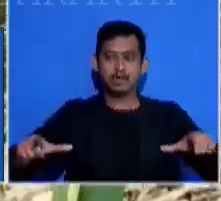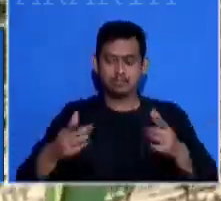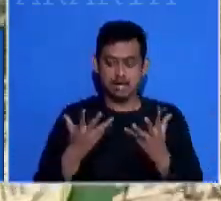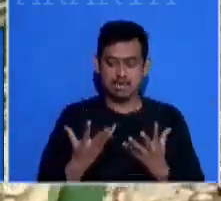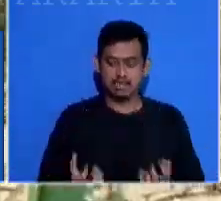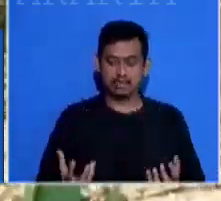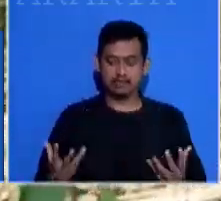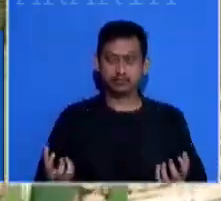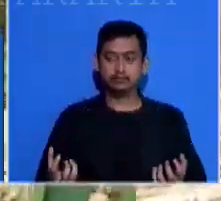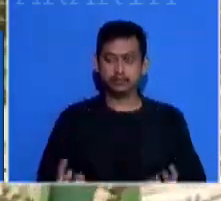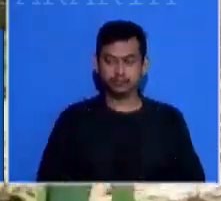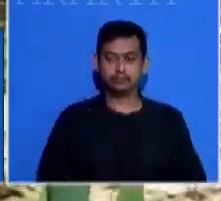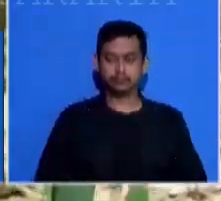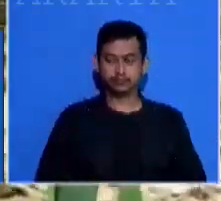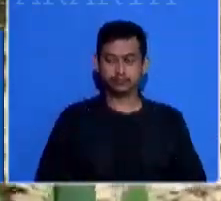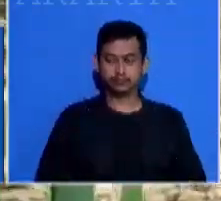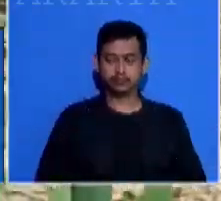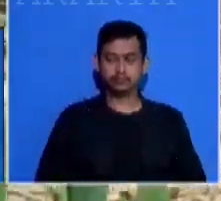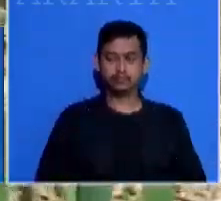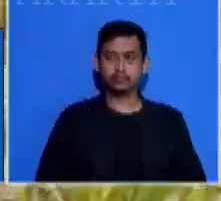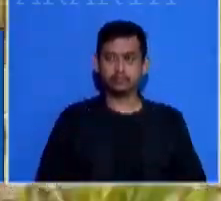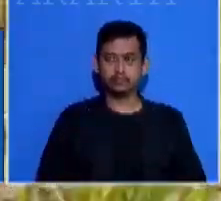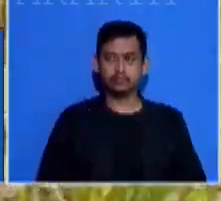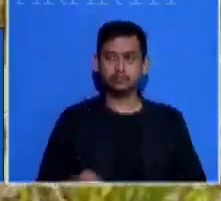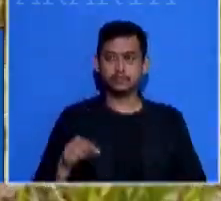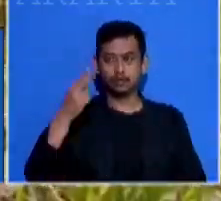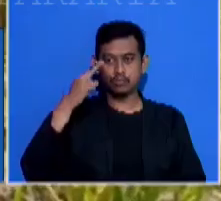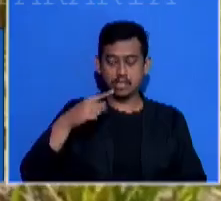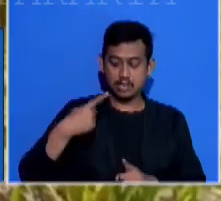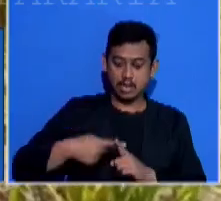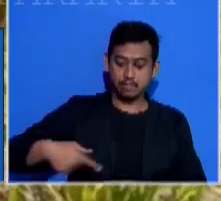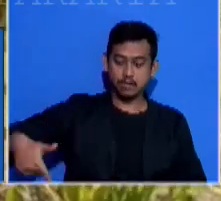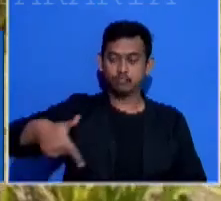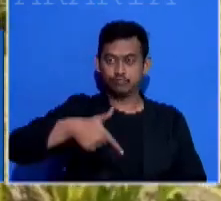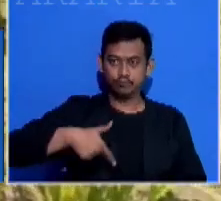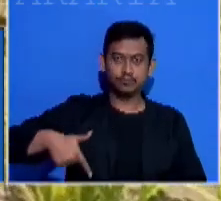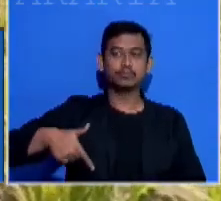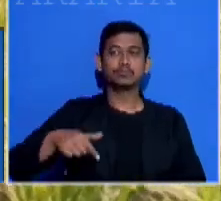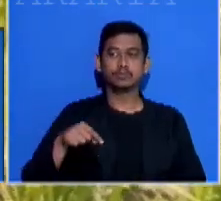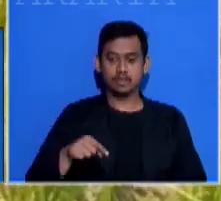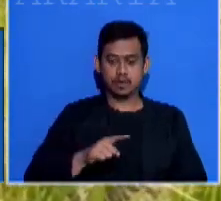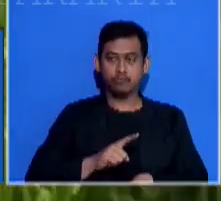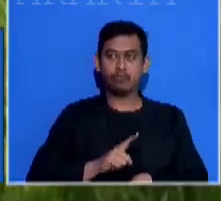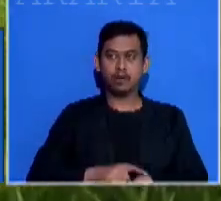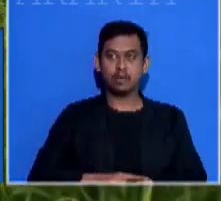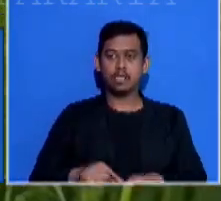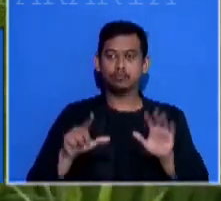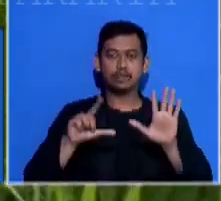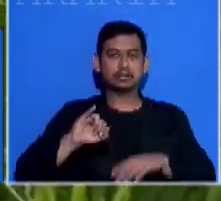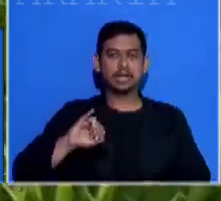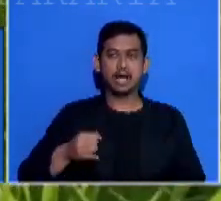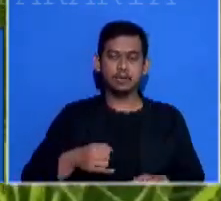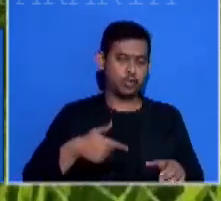waktu terakhir ini. Padahal sekali mengairi sawah, minimal ia membutuhkan waktu sekitar 6 jam dengan kebutuhan bahan bakar